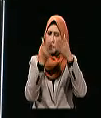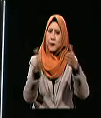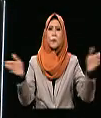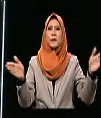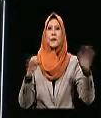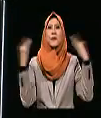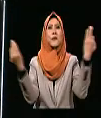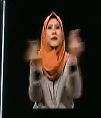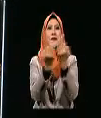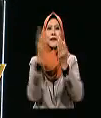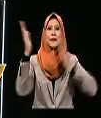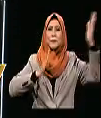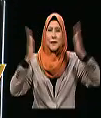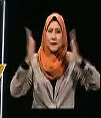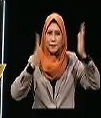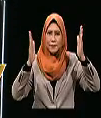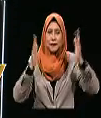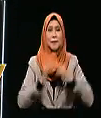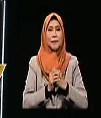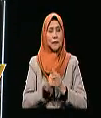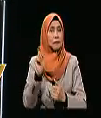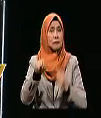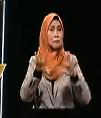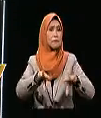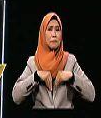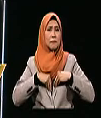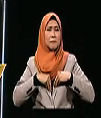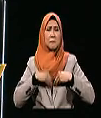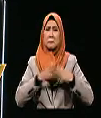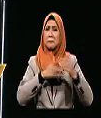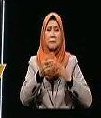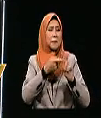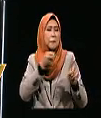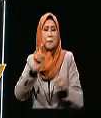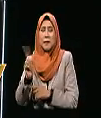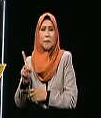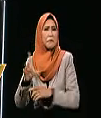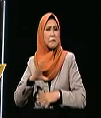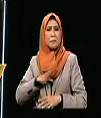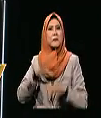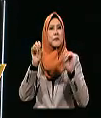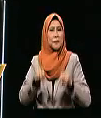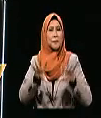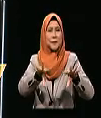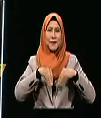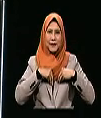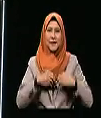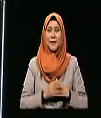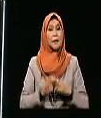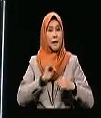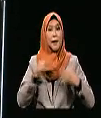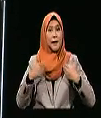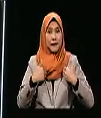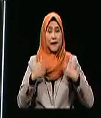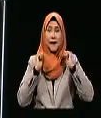keluarga Malaysia, sepajarnya ini boleh diterima lah. Malah saya sendiri walaupun bukan, saya ada alamat wilayah,